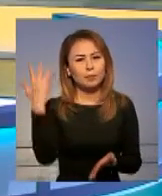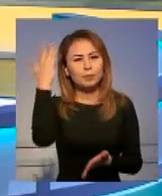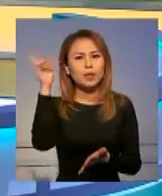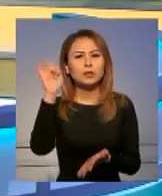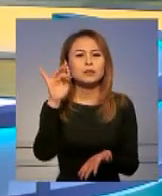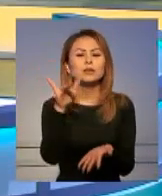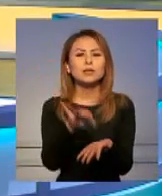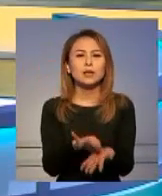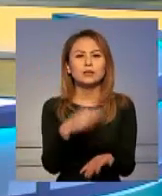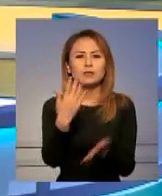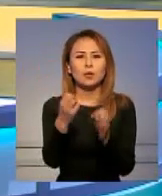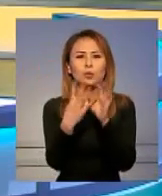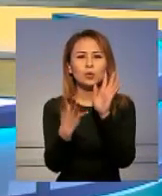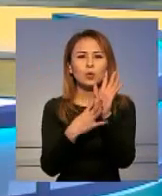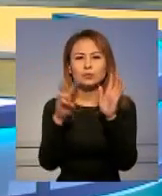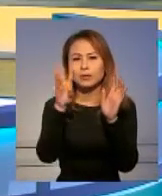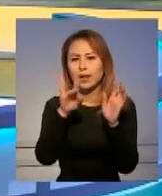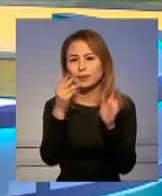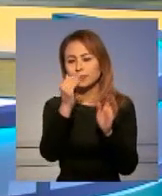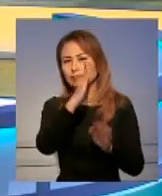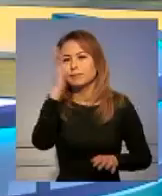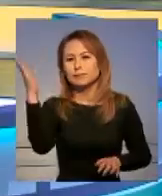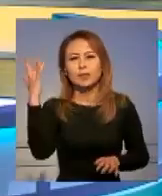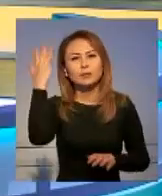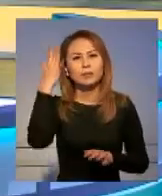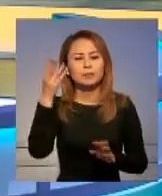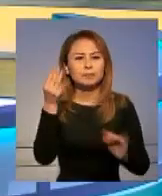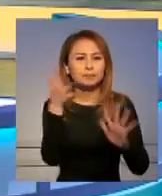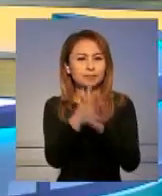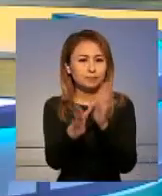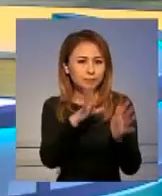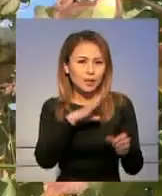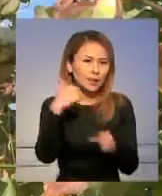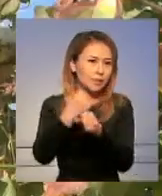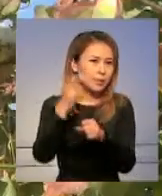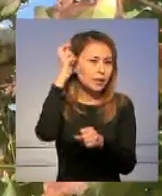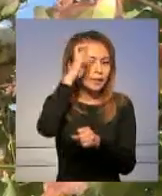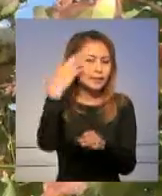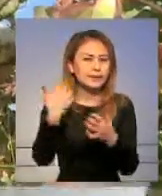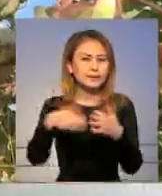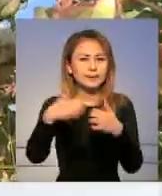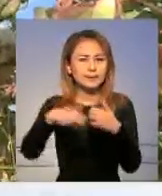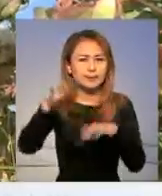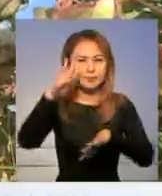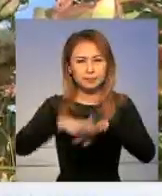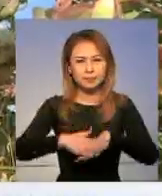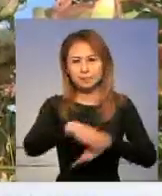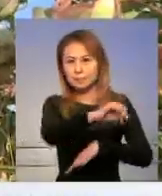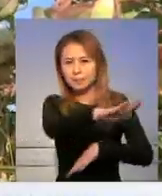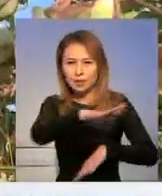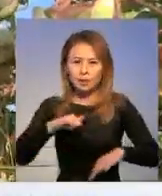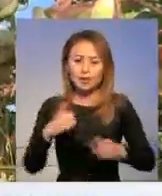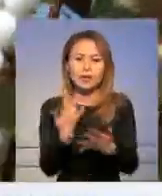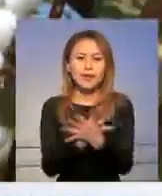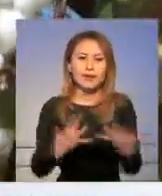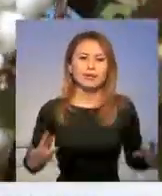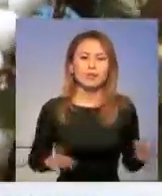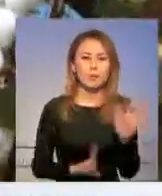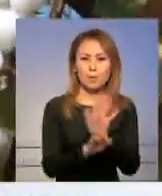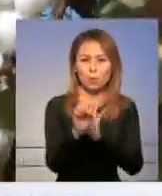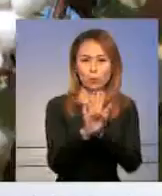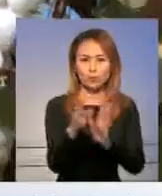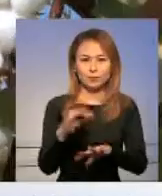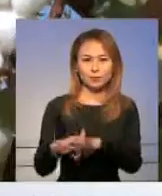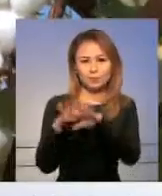бұл мақсатқа 19 миллиард теңгеден астам қаражат жұмсаған болатын. Енді елбасының шағын несиені артыруға бағытталған бастамасынан кейін